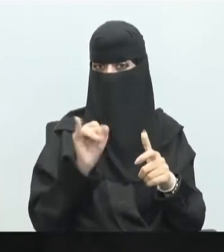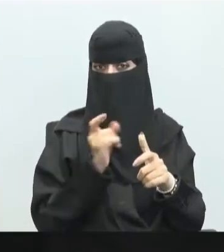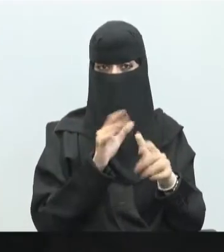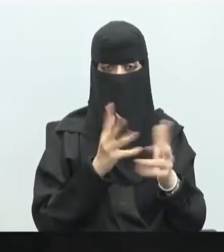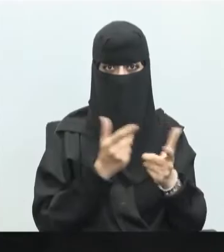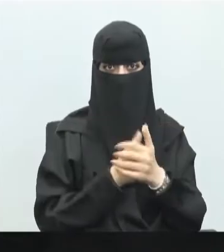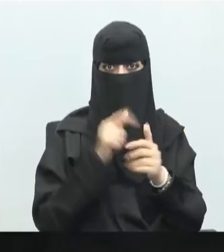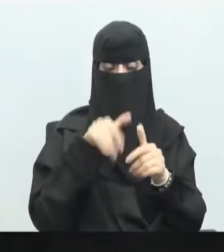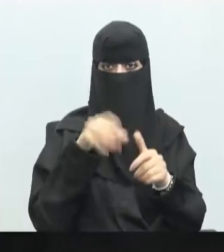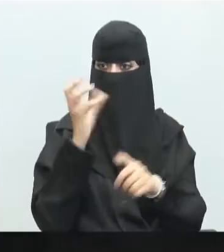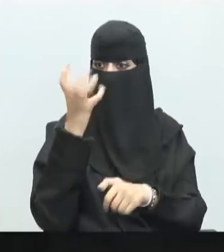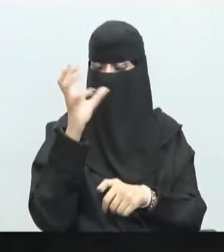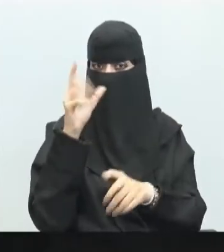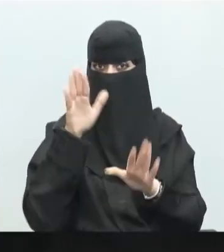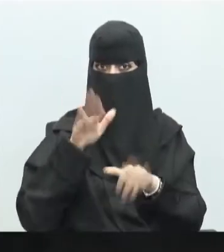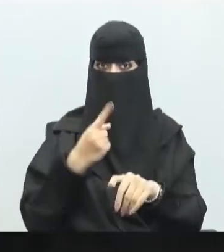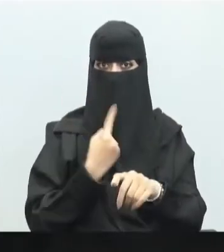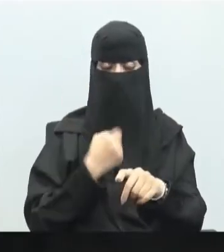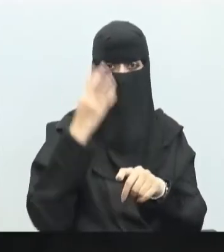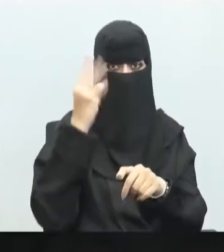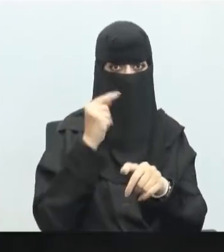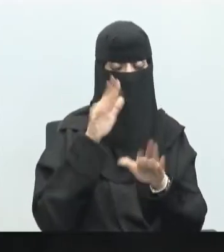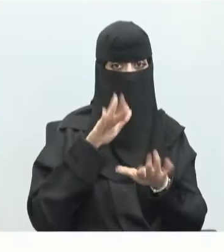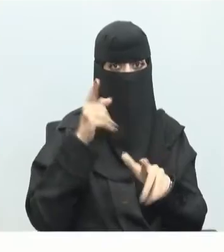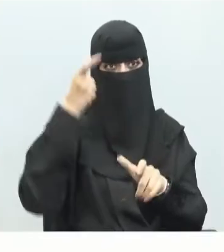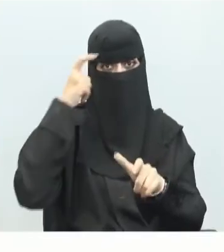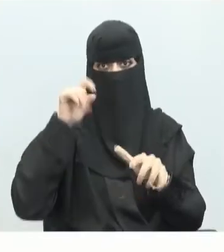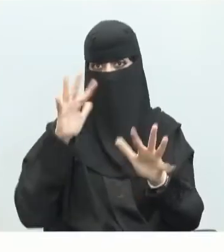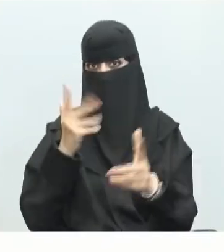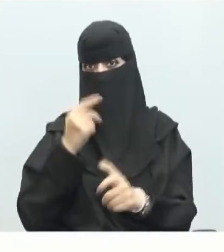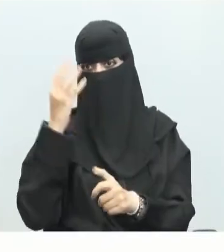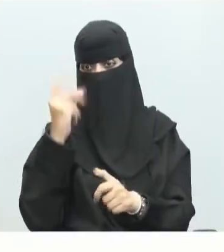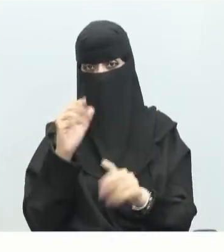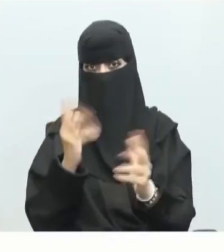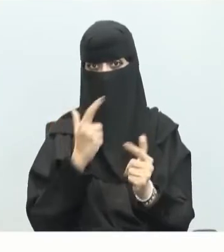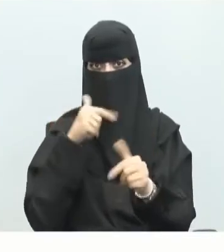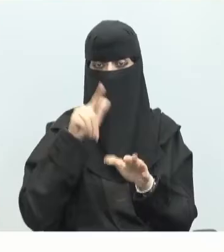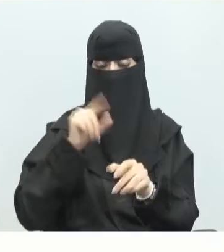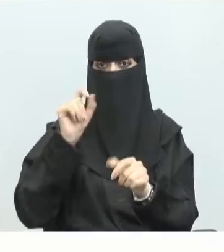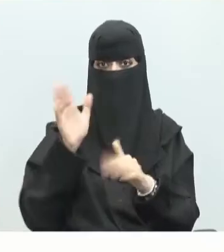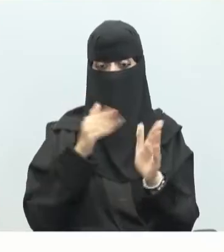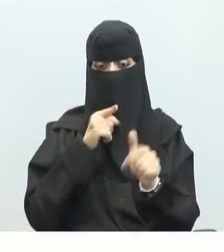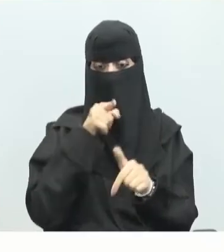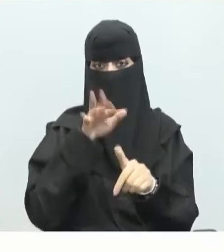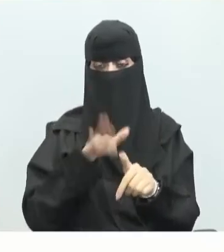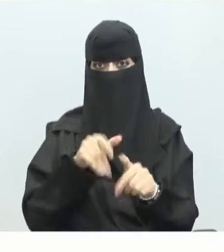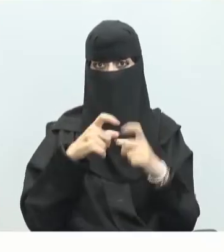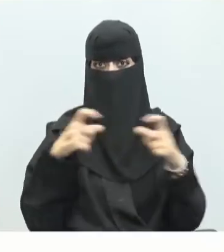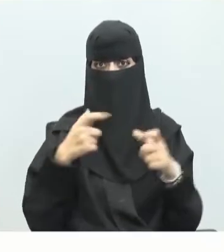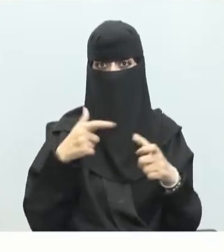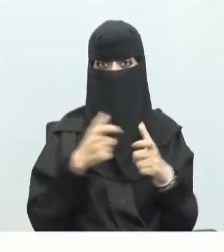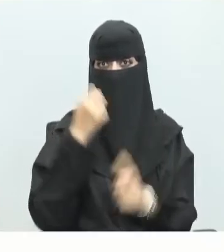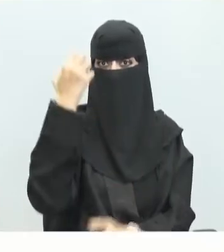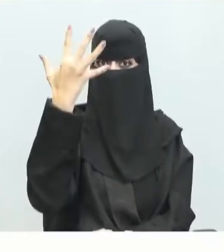من الكرات نريد ان نعدها ونعرف كم عددها احسنتم اذا هنا عباره عن